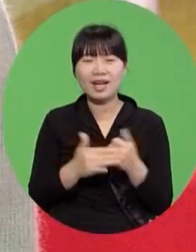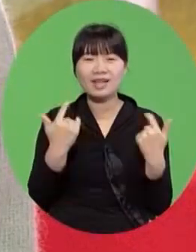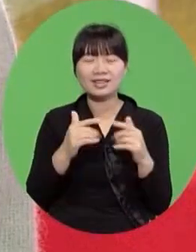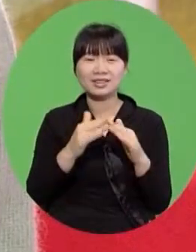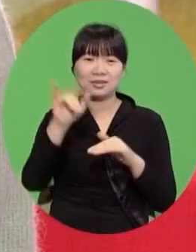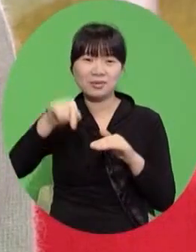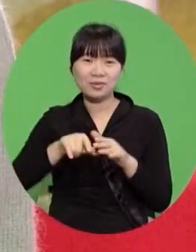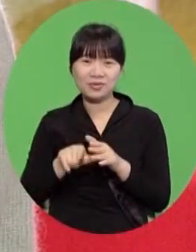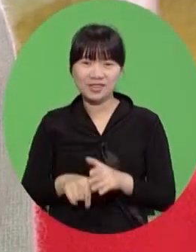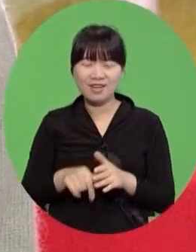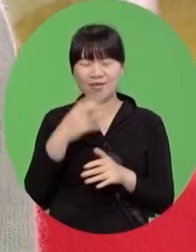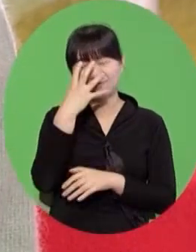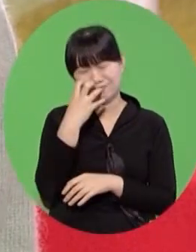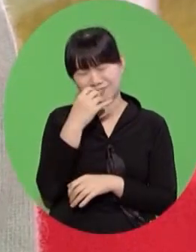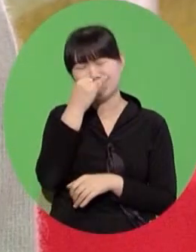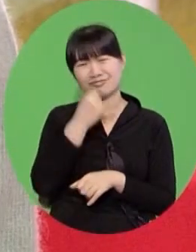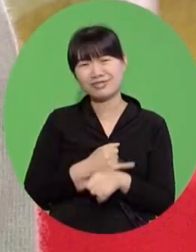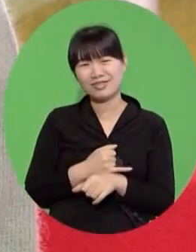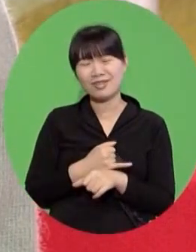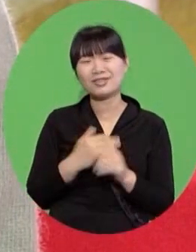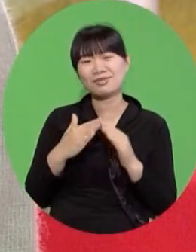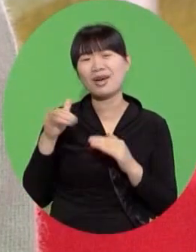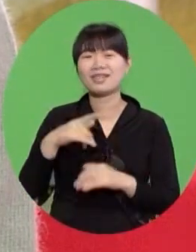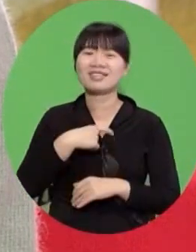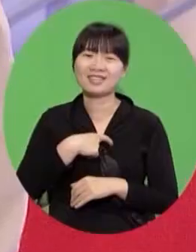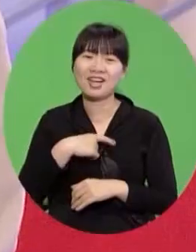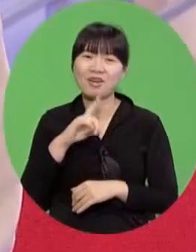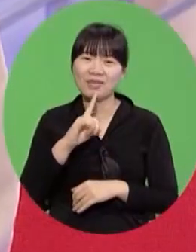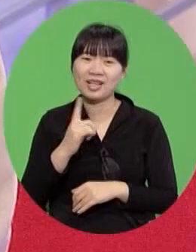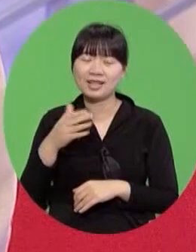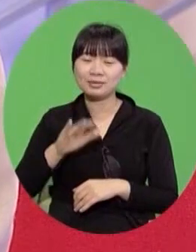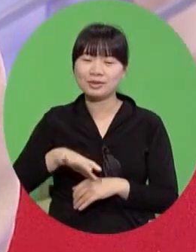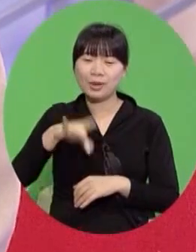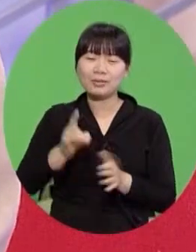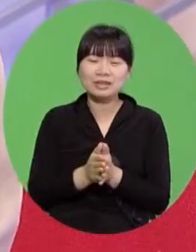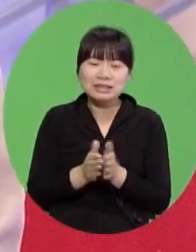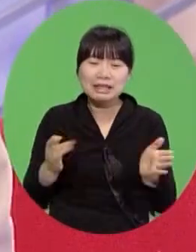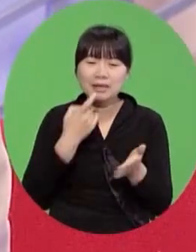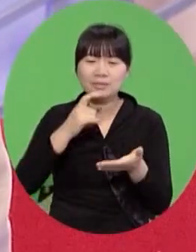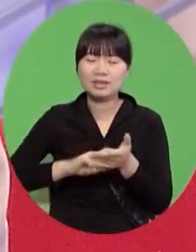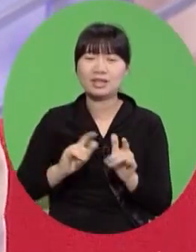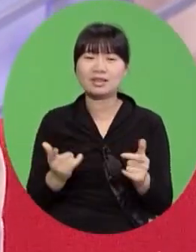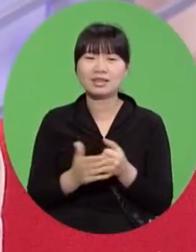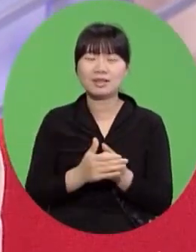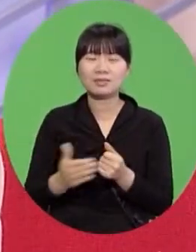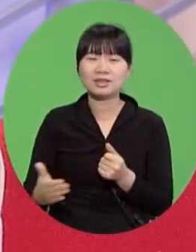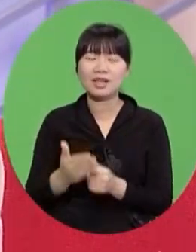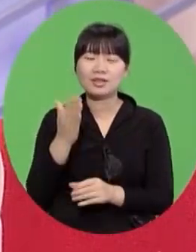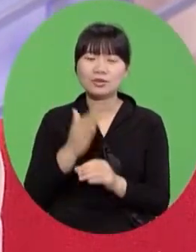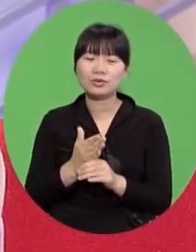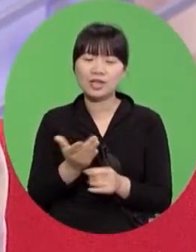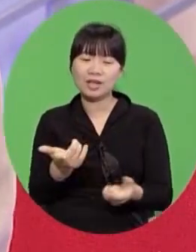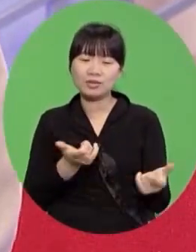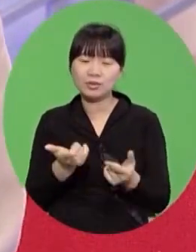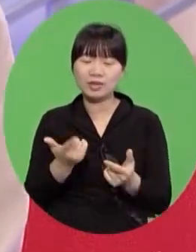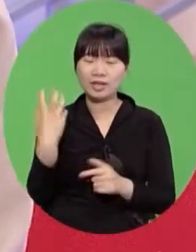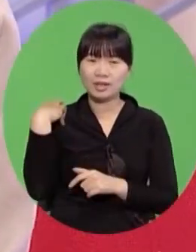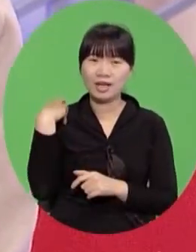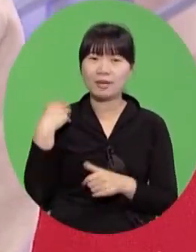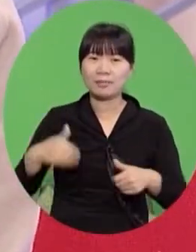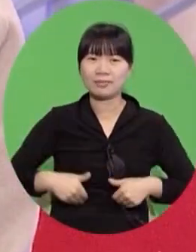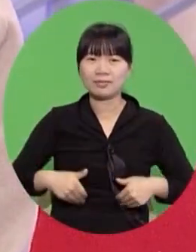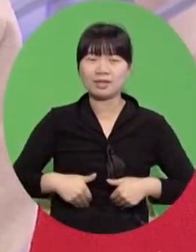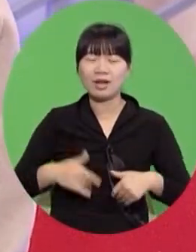집에 올 때쯤에는 울상을 짓는 거잖아요. 근데 너무 이게 치고 들어가는 게 안 되기 때문에 중재라는 걸 꼭 해주셔야 돼요.